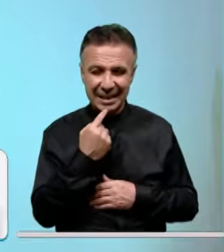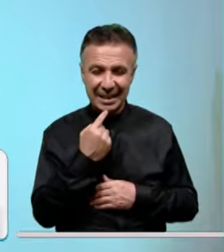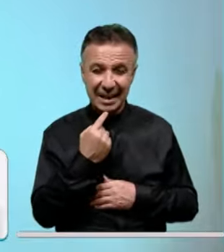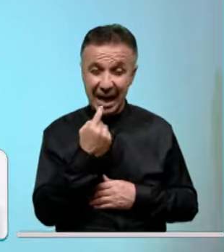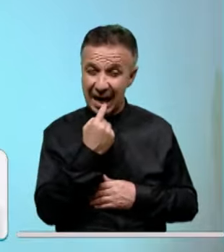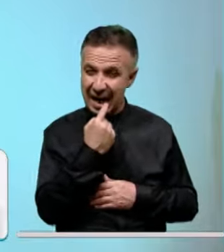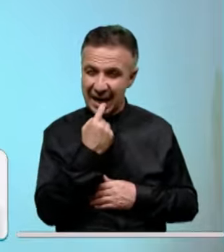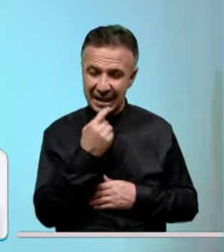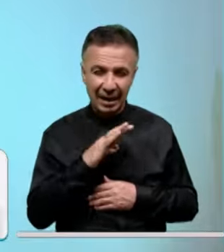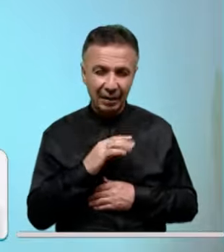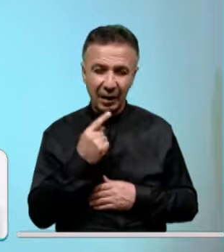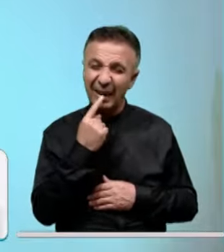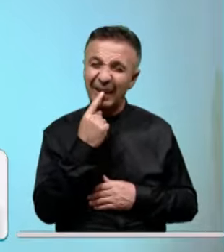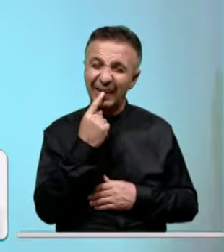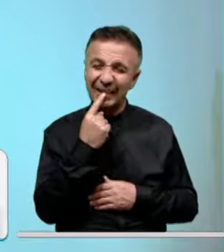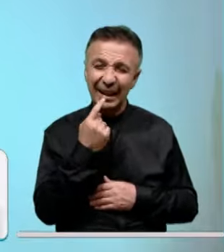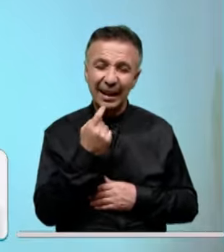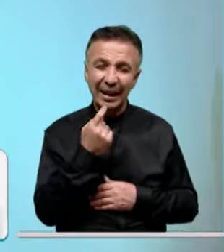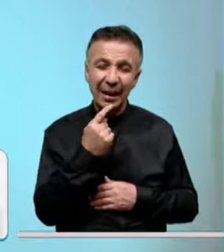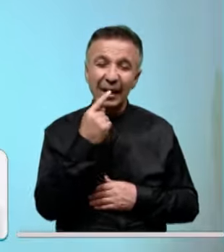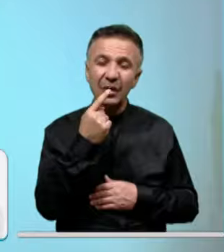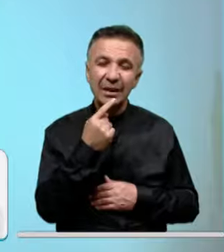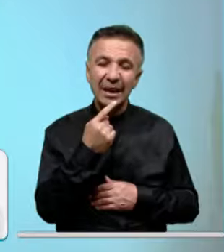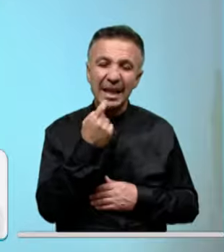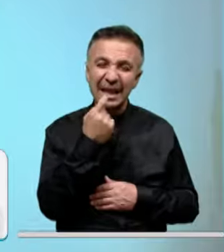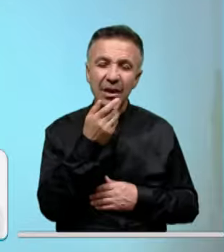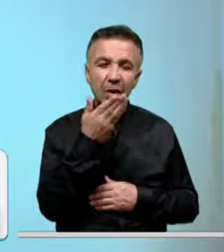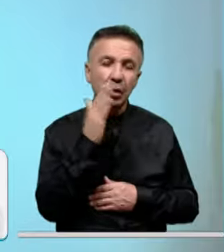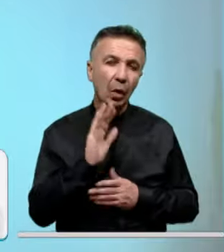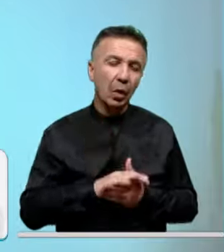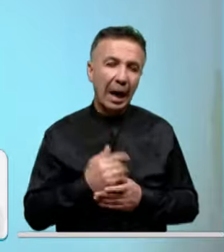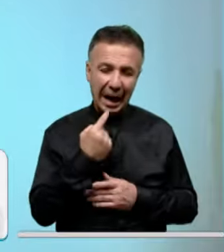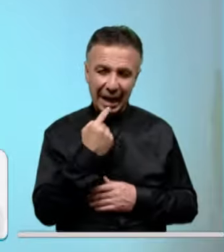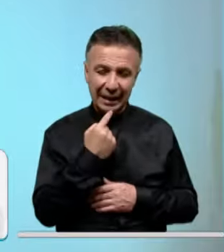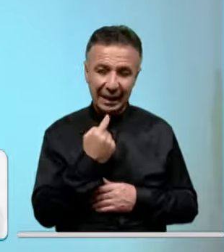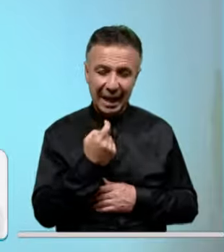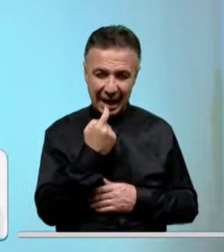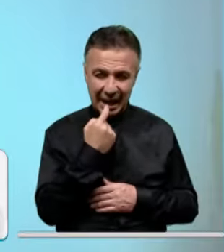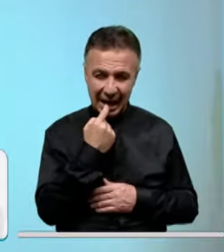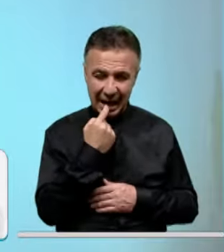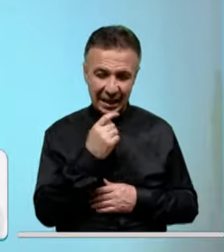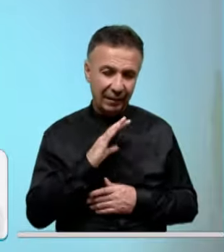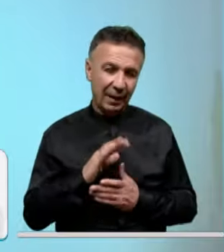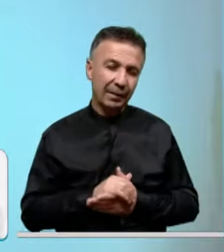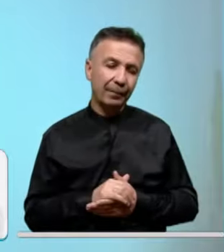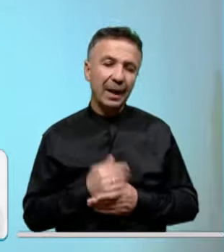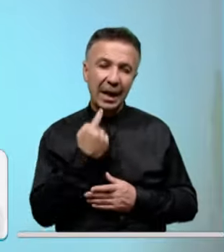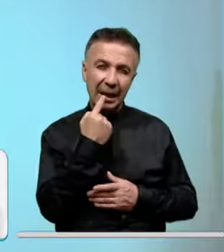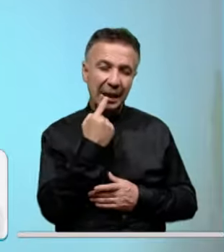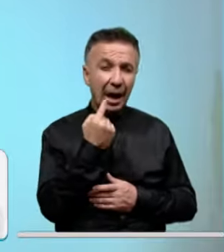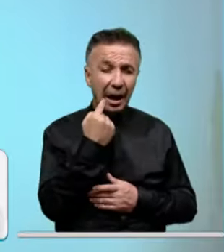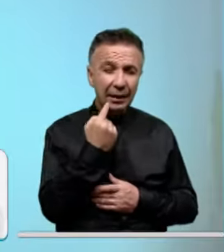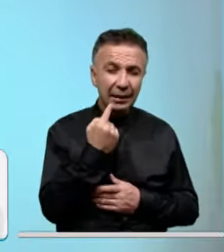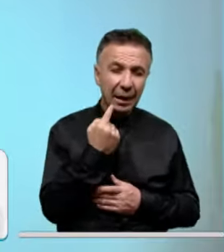vardır sığırların. Üst çenelerinde dişleri yoktur. Alt çenelerinde ve çenenin altında